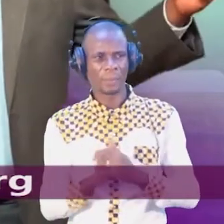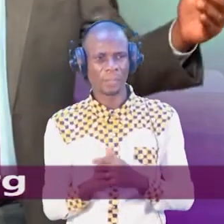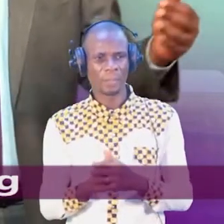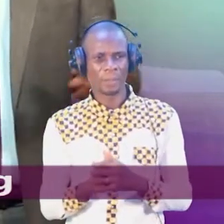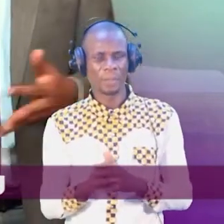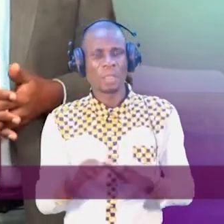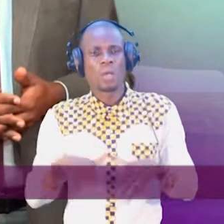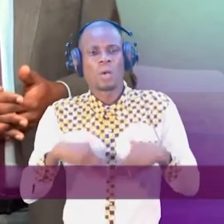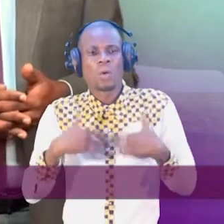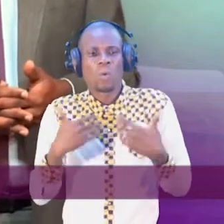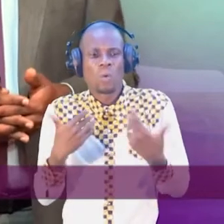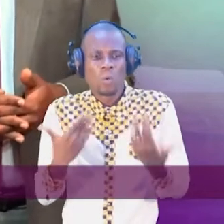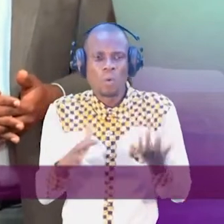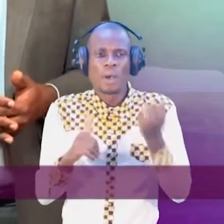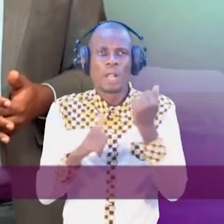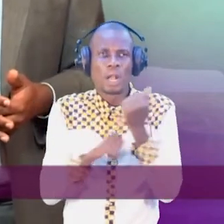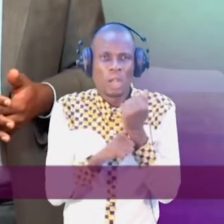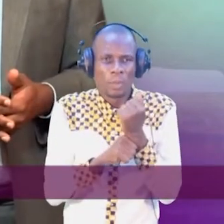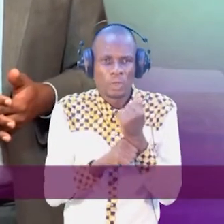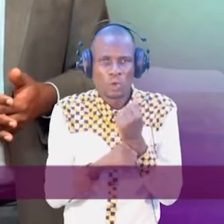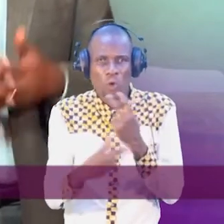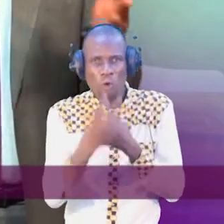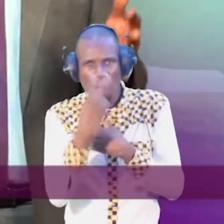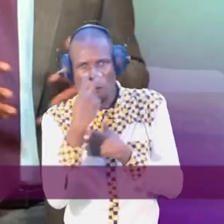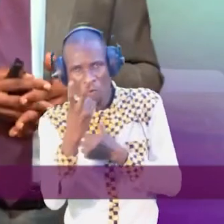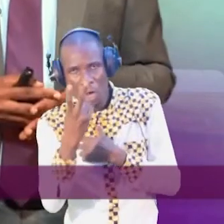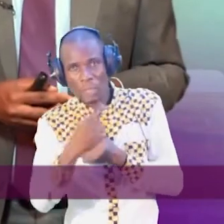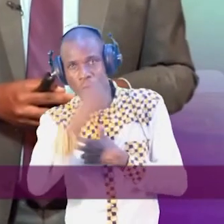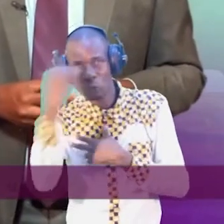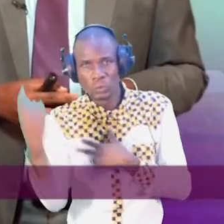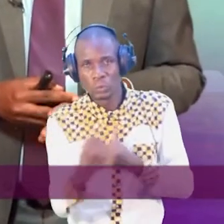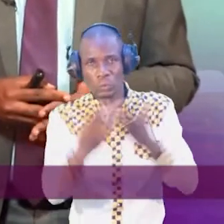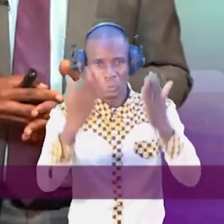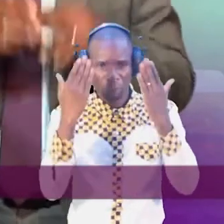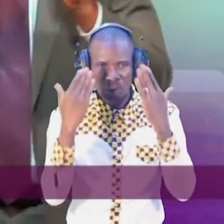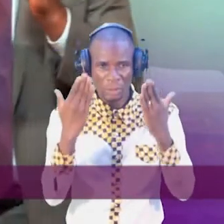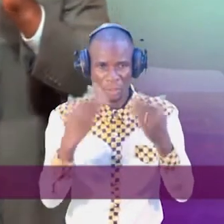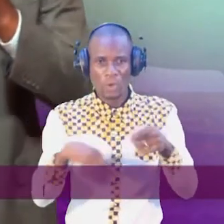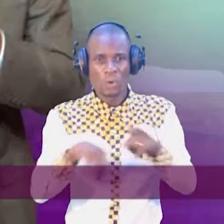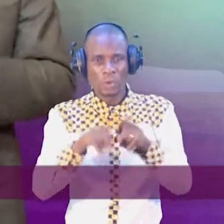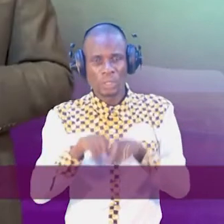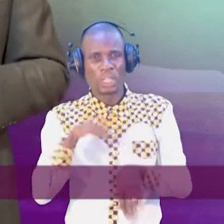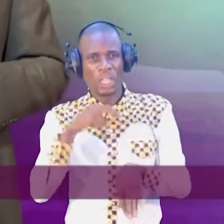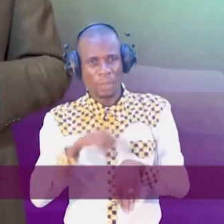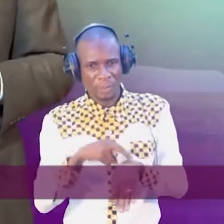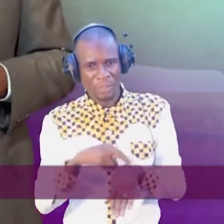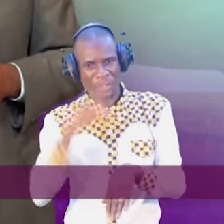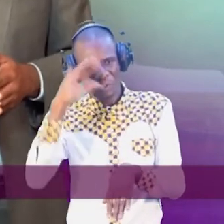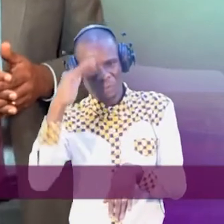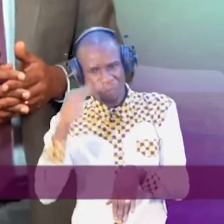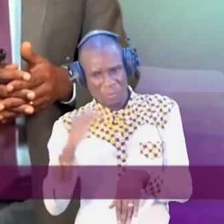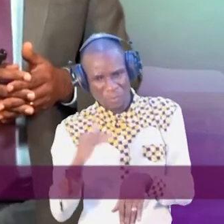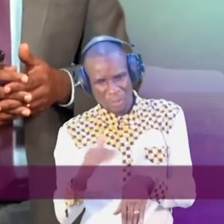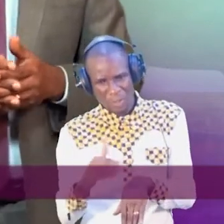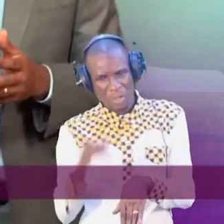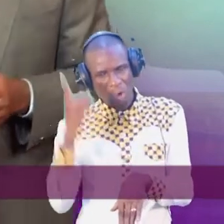kolo penza ya kotalela makambo nyonso ya bomoi. Na pokwa lelo na Sengi na bino ete toso sola lisusu ilongo na ngai